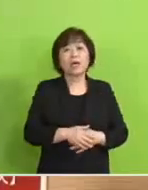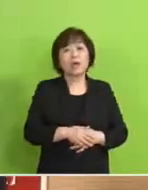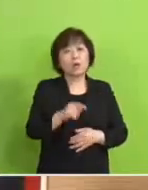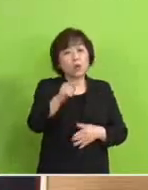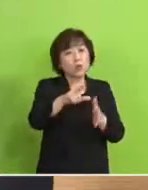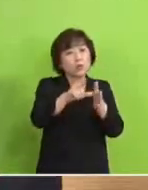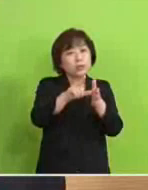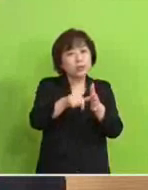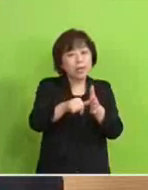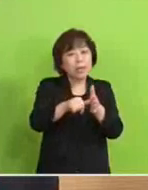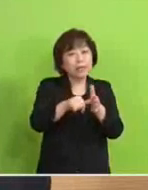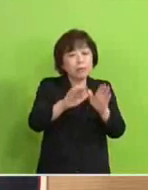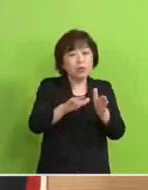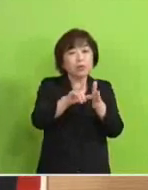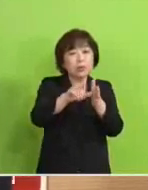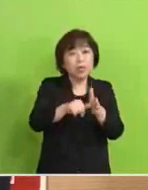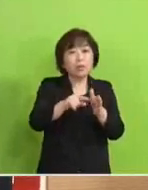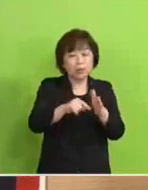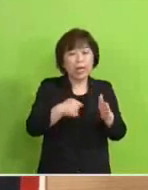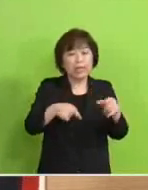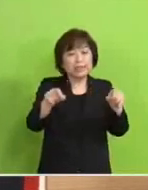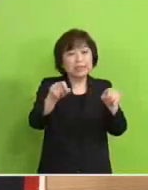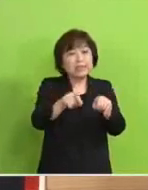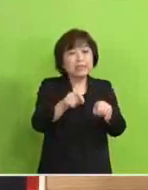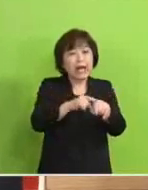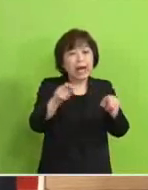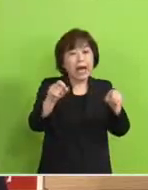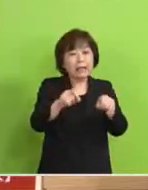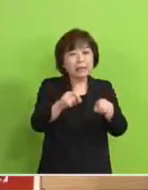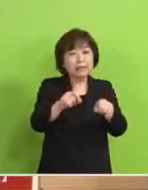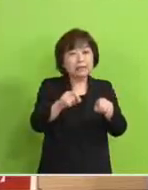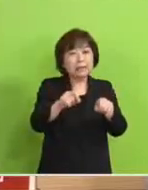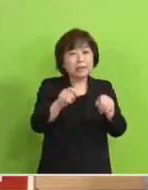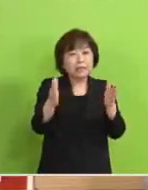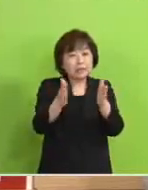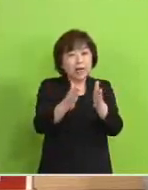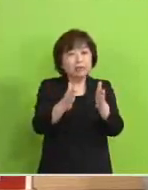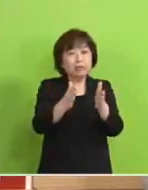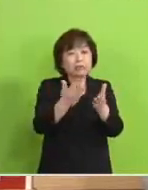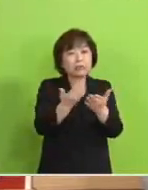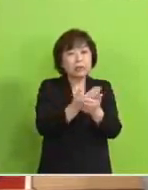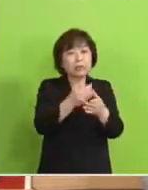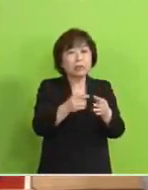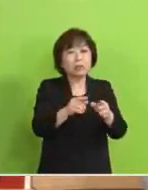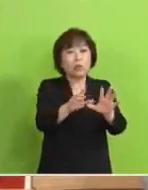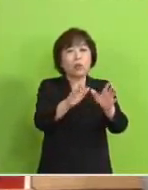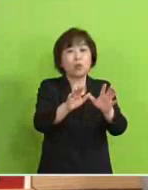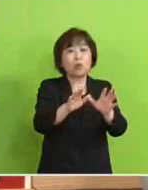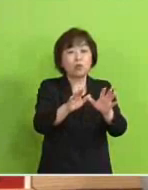この時点での感染ですから、時短要請は残念ながら受け止めていただけませんでしたが、